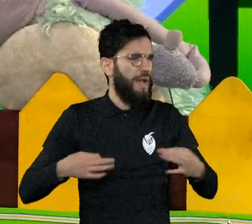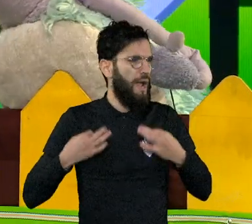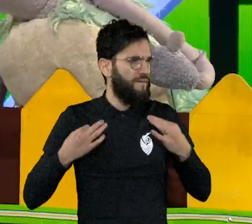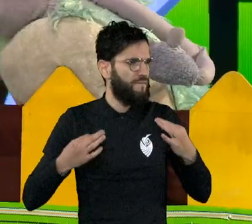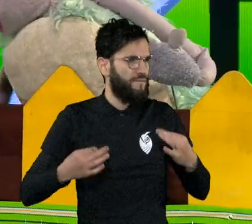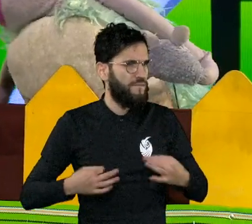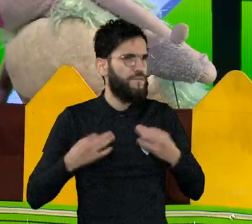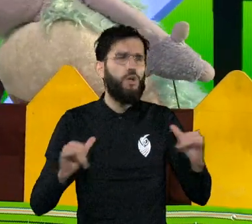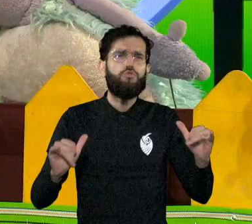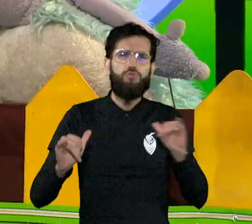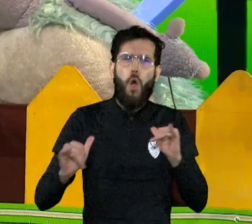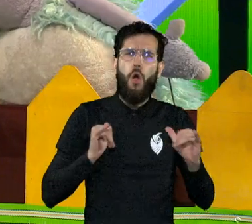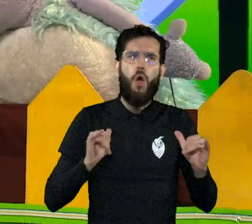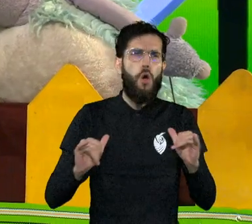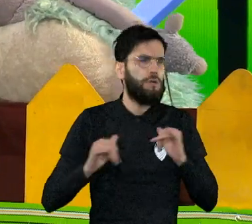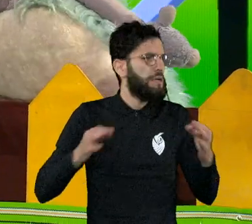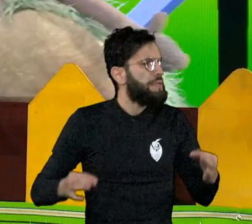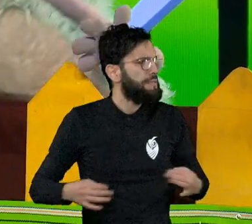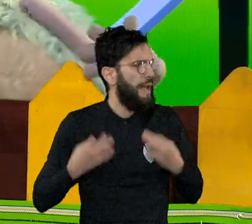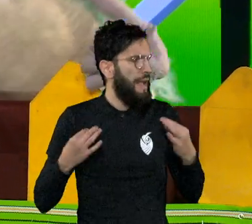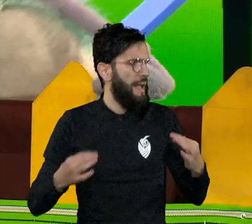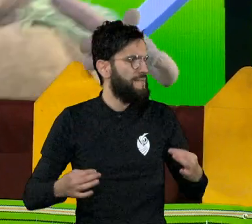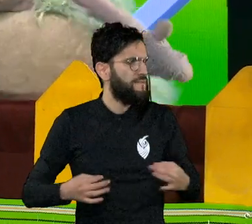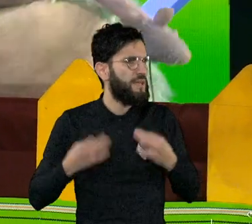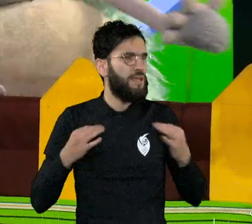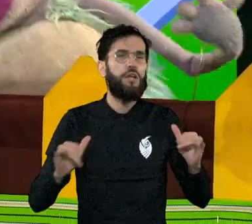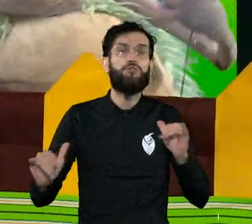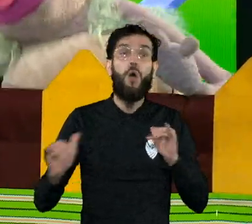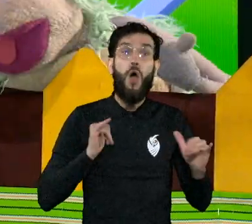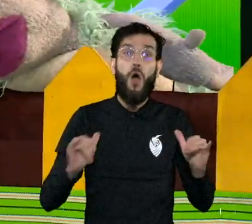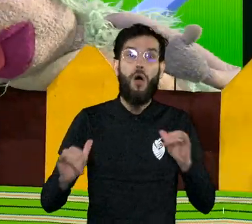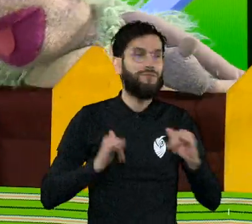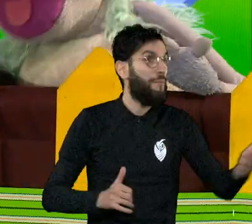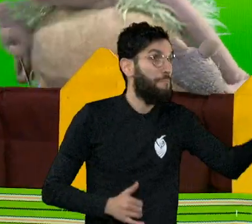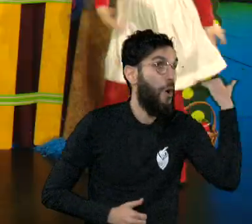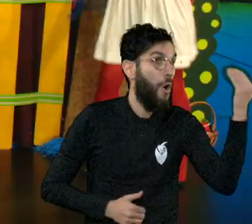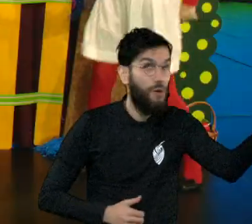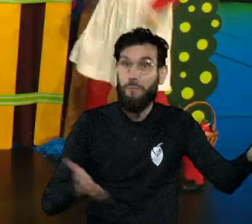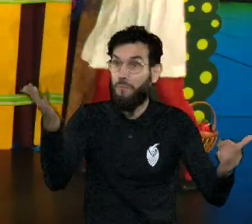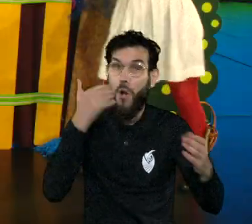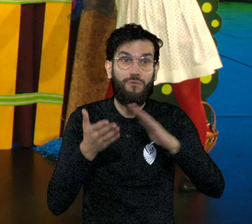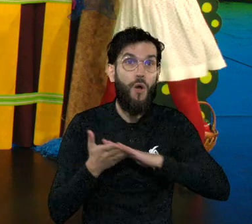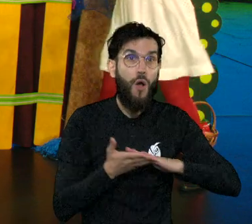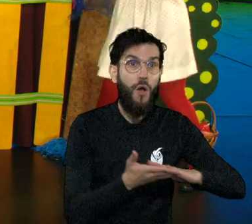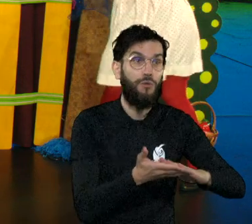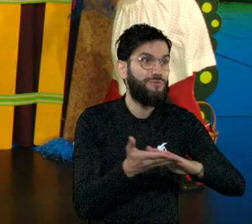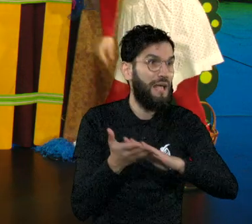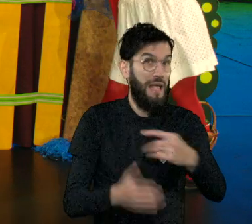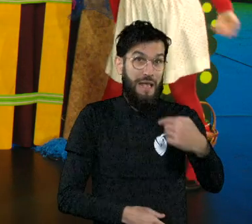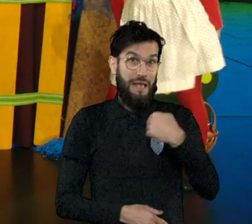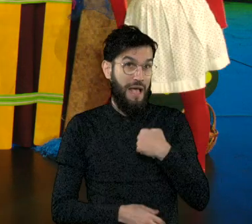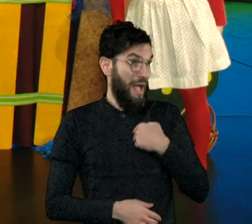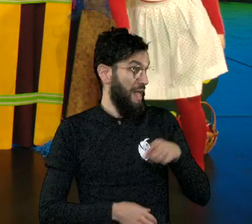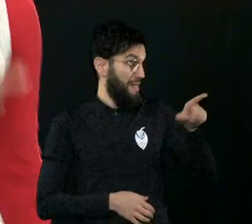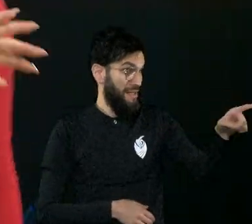sídli zdravý duch, tak poď s nami na vzduch. Ja, ty, on, aj on,